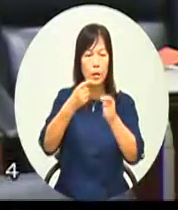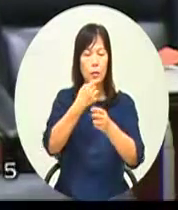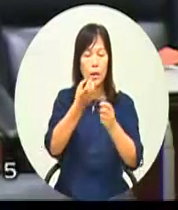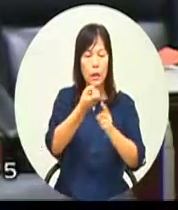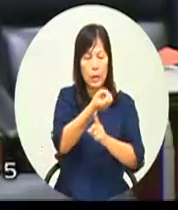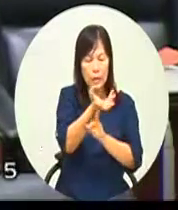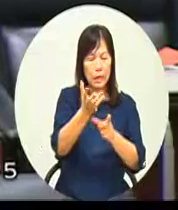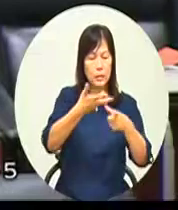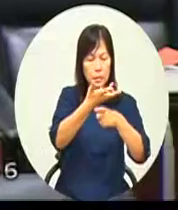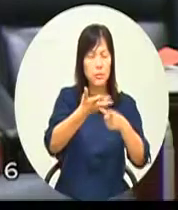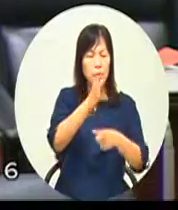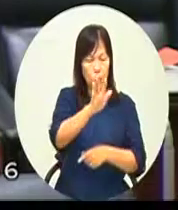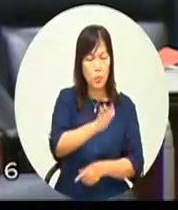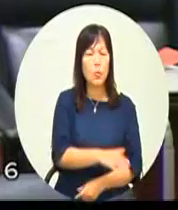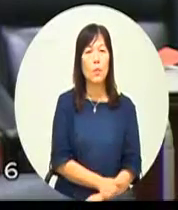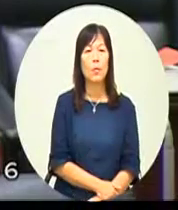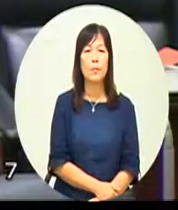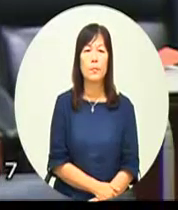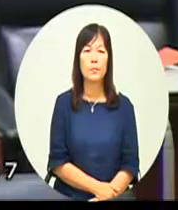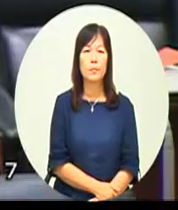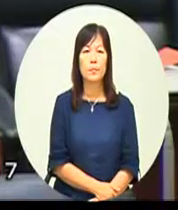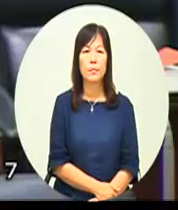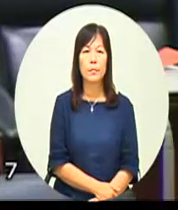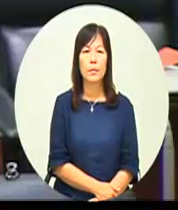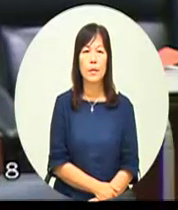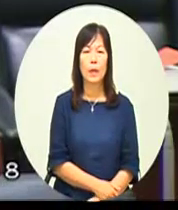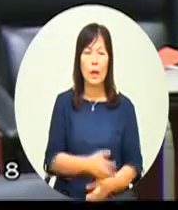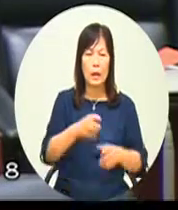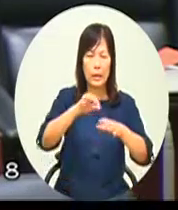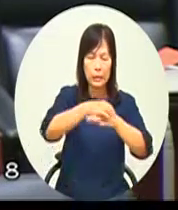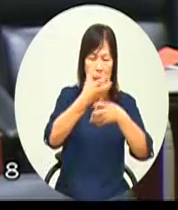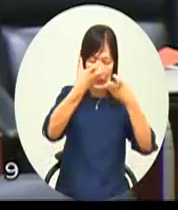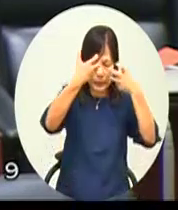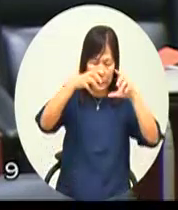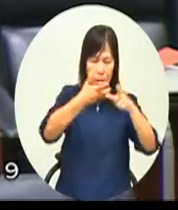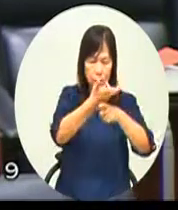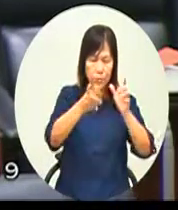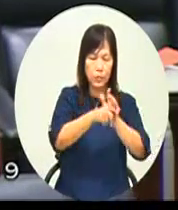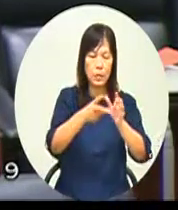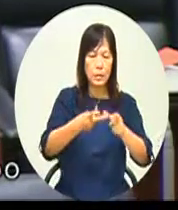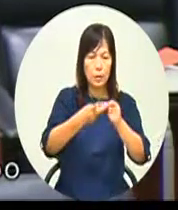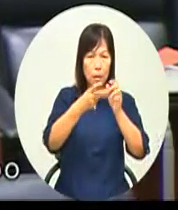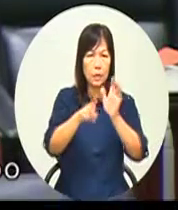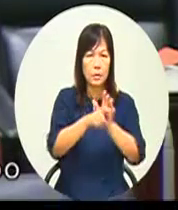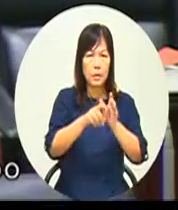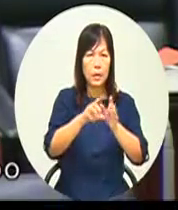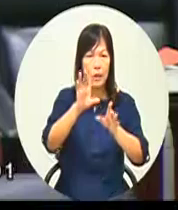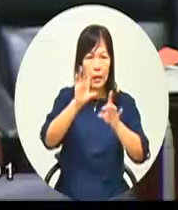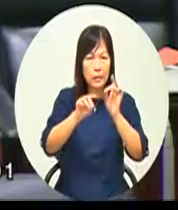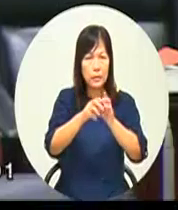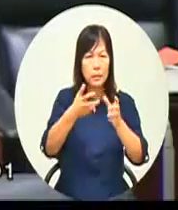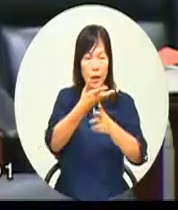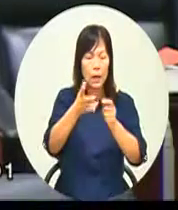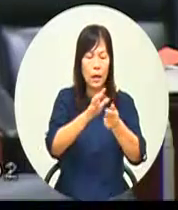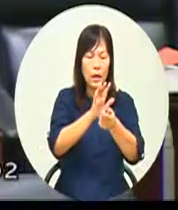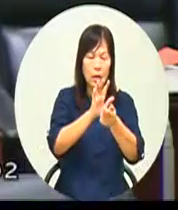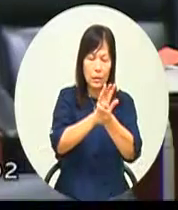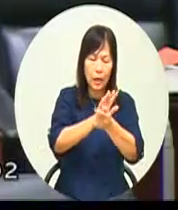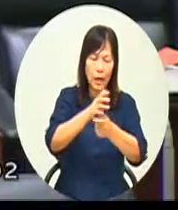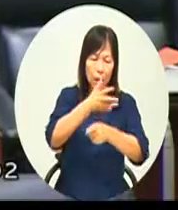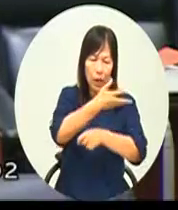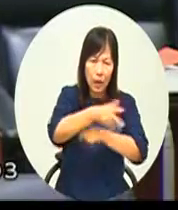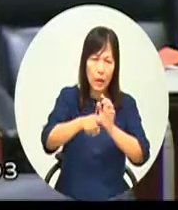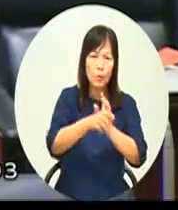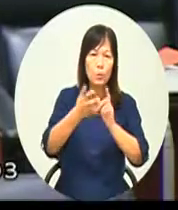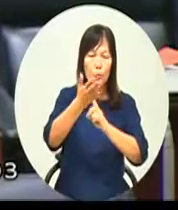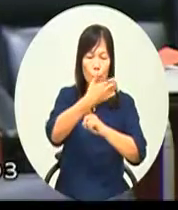塘还有我们的金丝湖，还有二地景观。还有西子湾，还有爱河、旗津，还